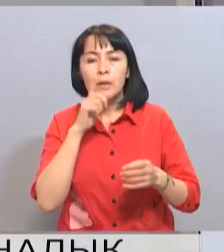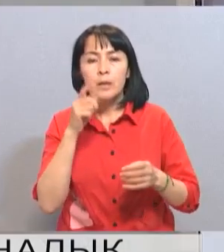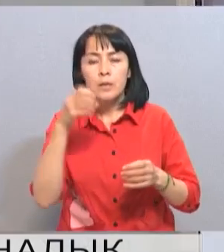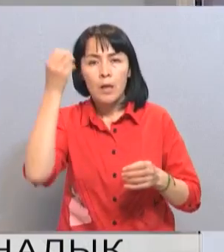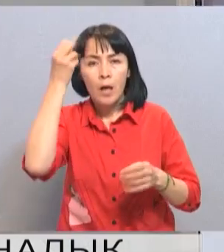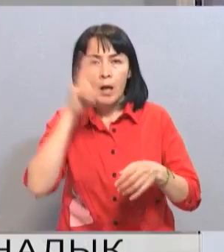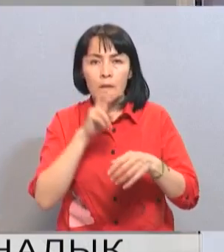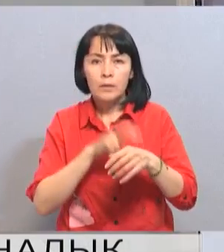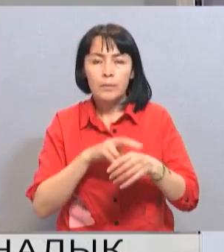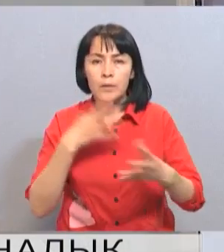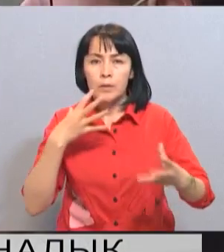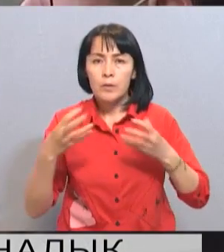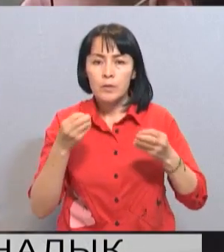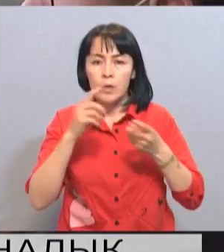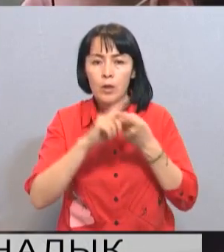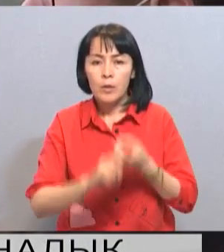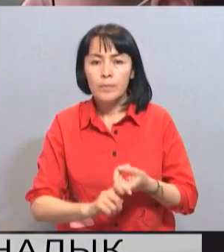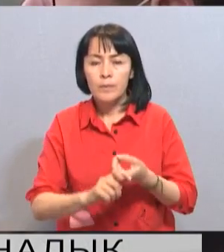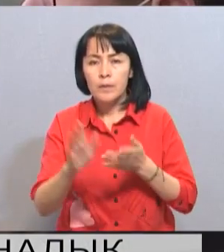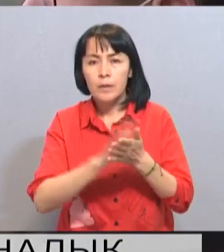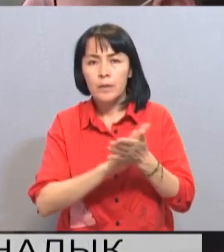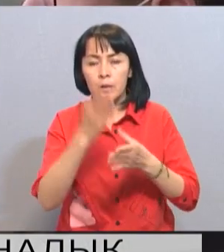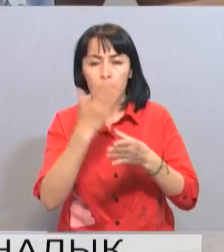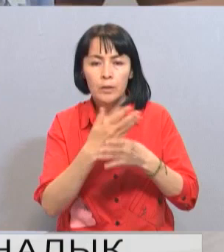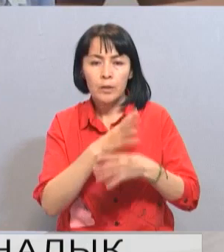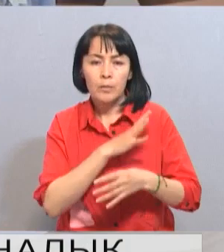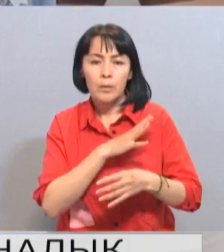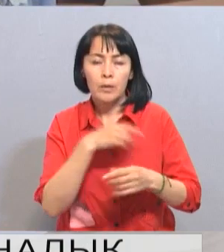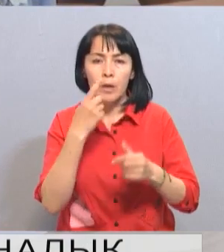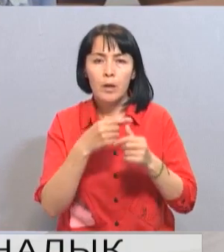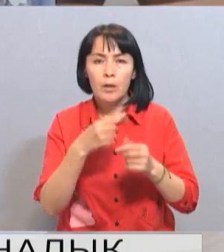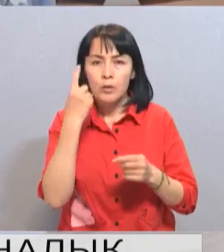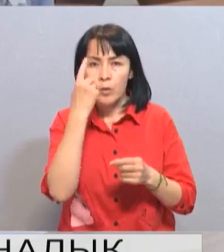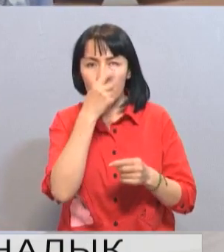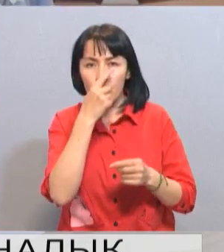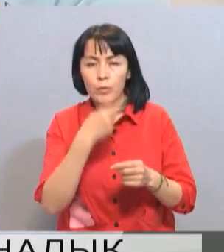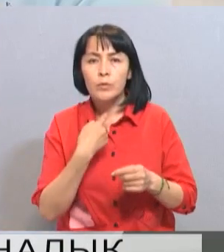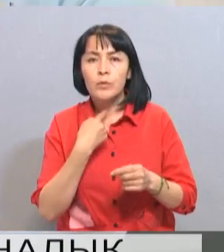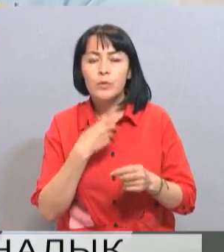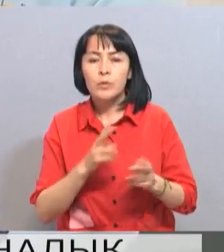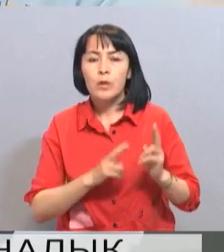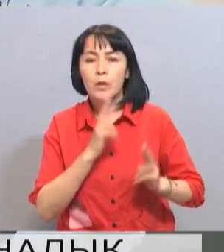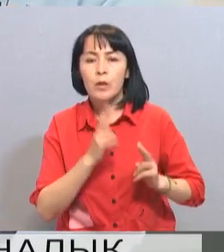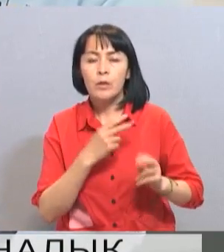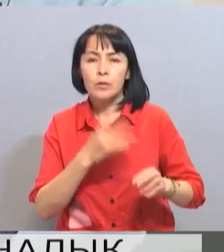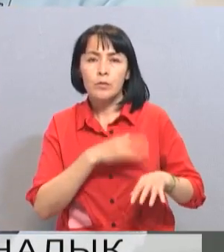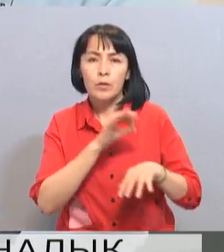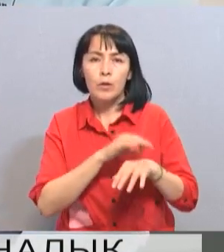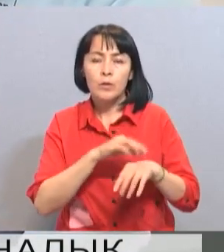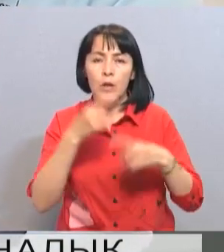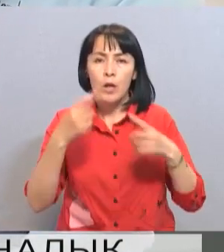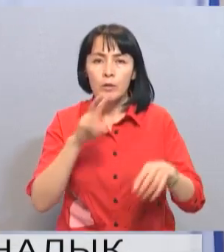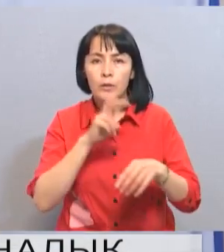білікті дәрігерлерден денсаулықтарына байланысты тегін кеңес алды. Атап айтқанда, офтальмолог, эндокринолог, кардиолог, онколог,